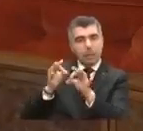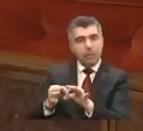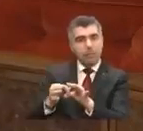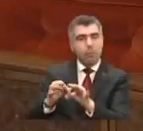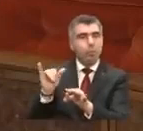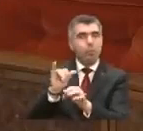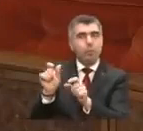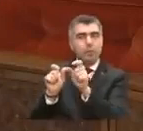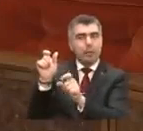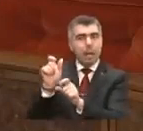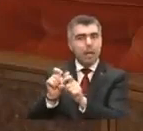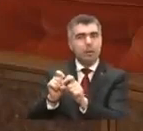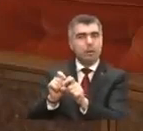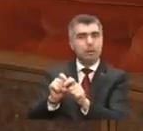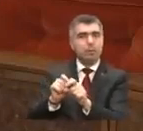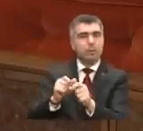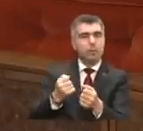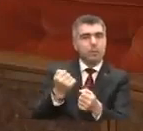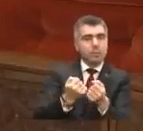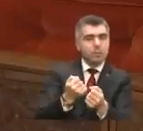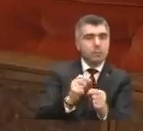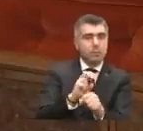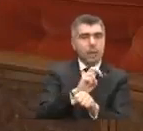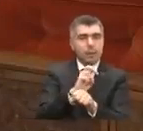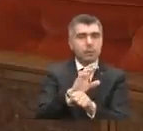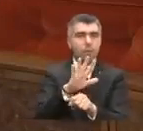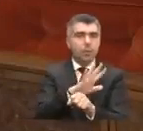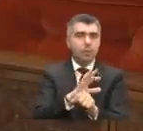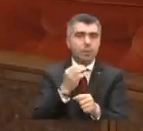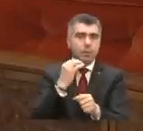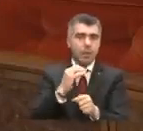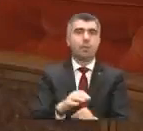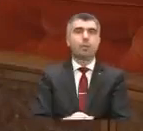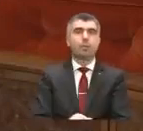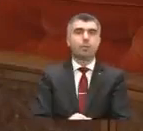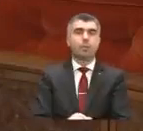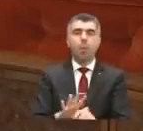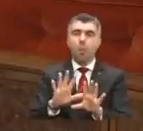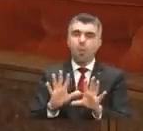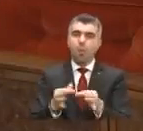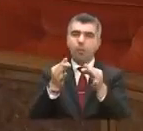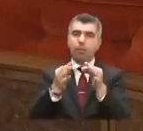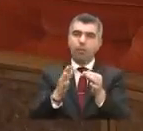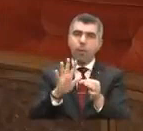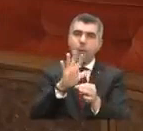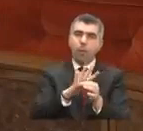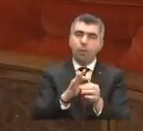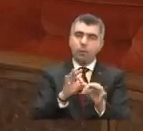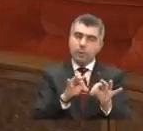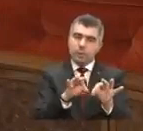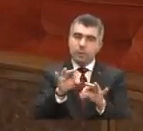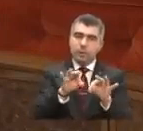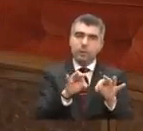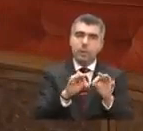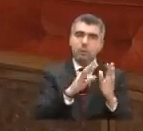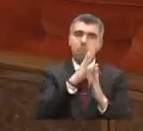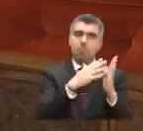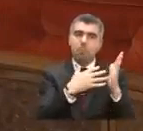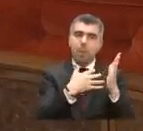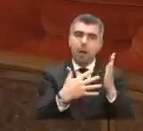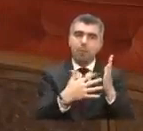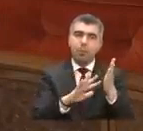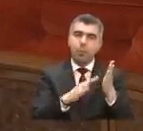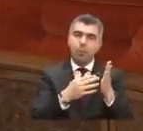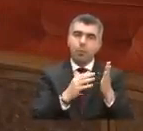والحاجيات المستقبلية، للتمكين من تحديد المعطيات اللازمة بهدف وضع مخططات هذا النمط